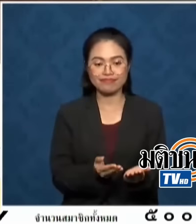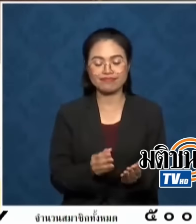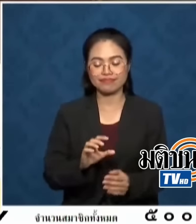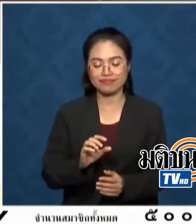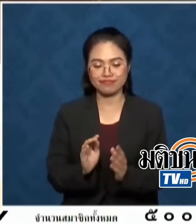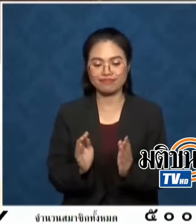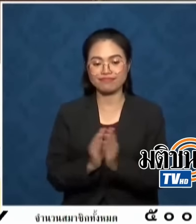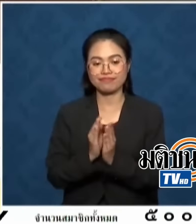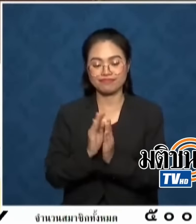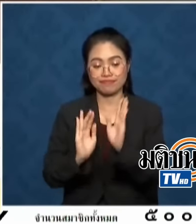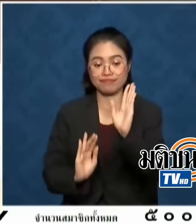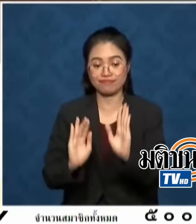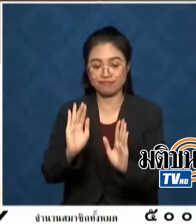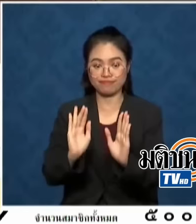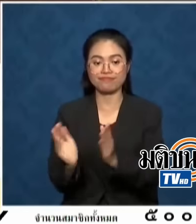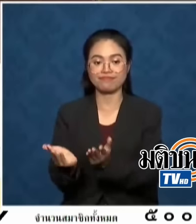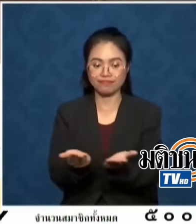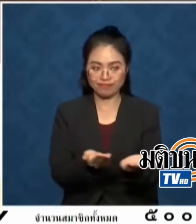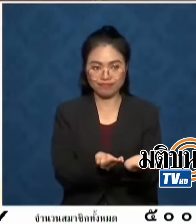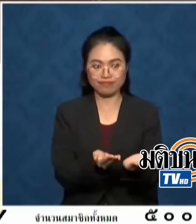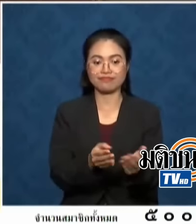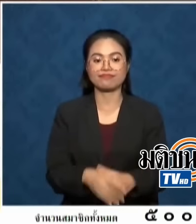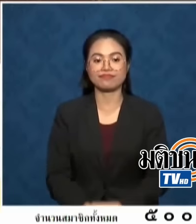ครับลงคะแนนได้เลยครับ